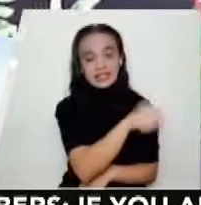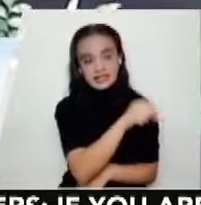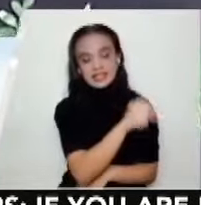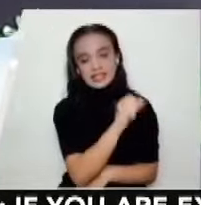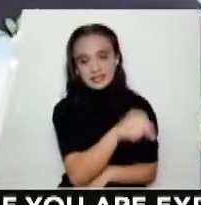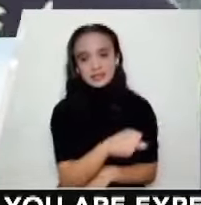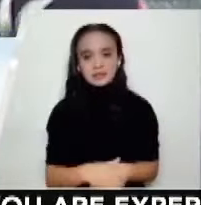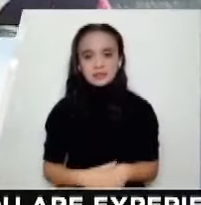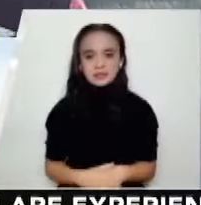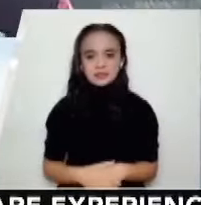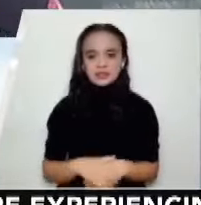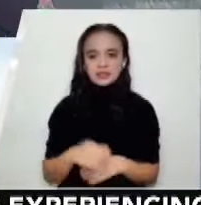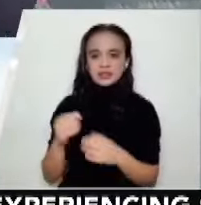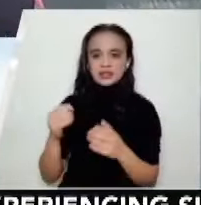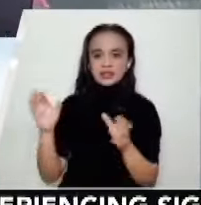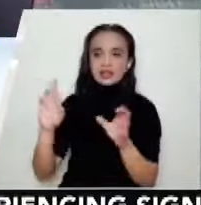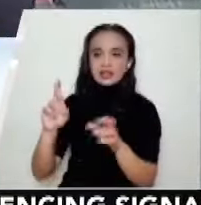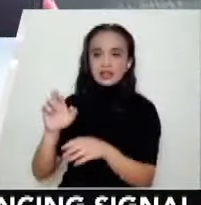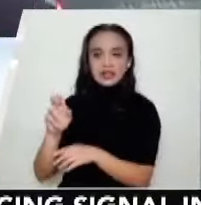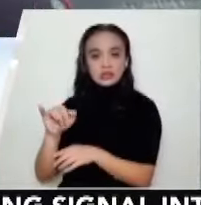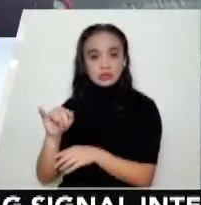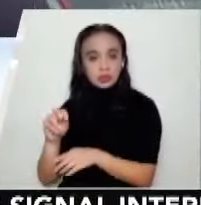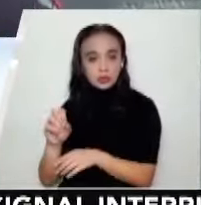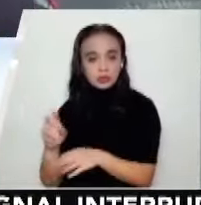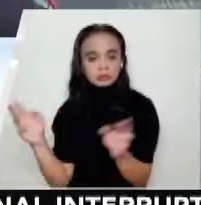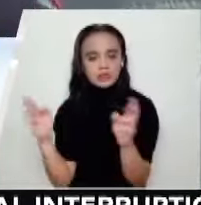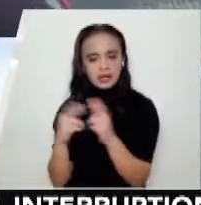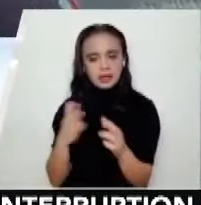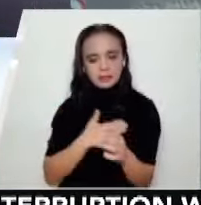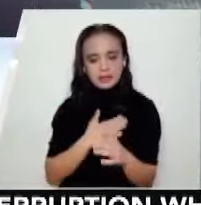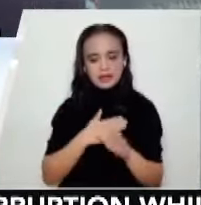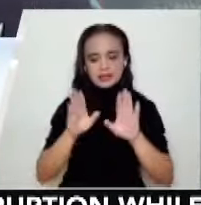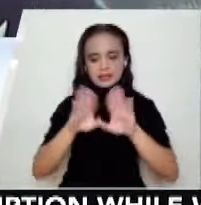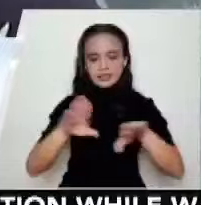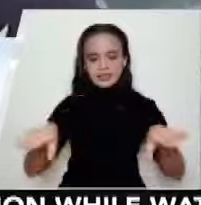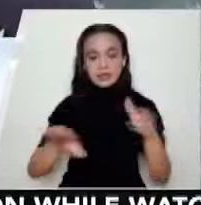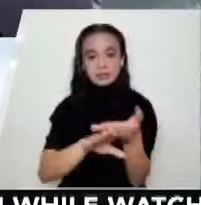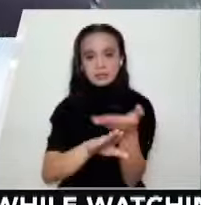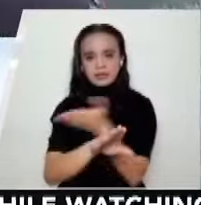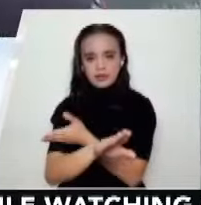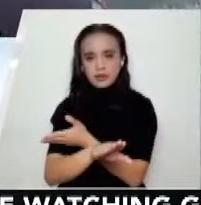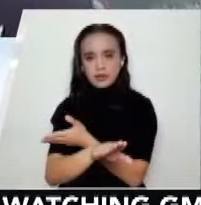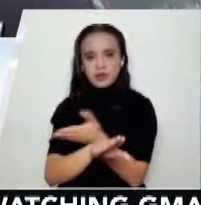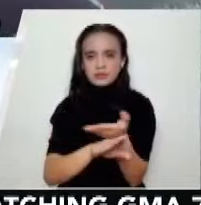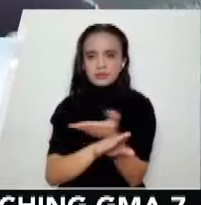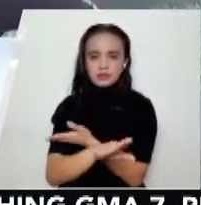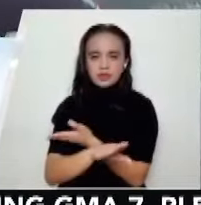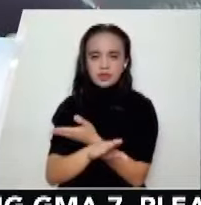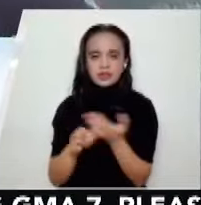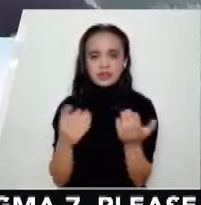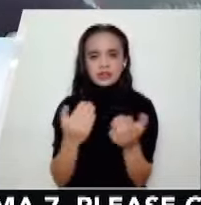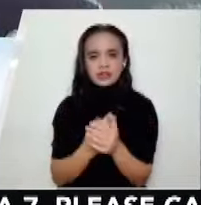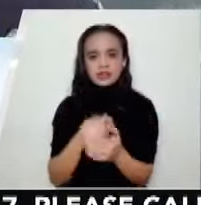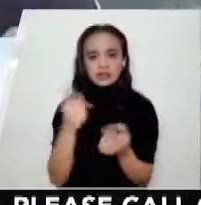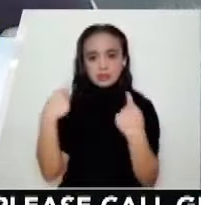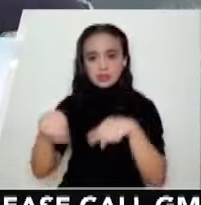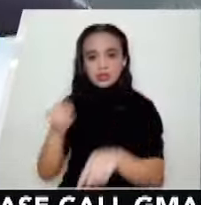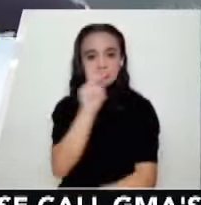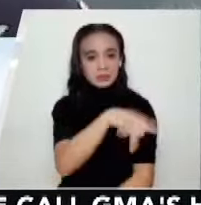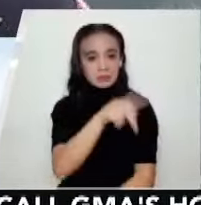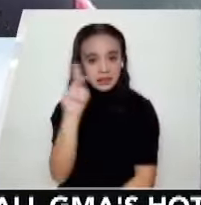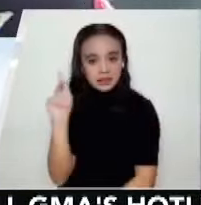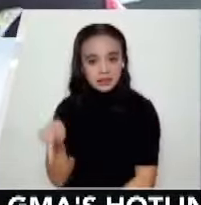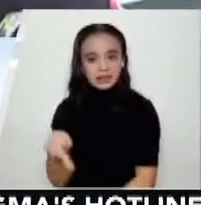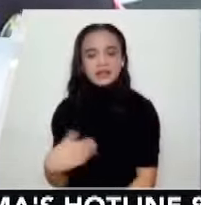Reunion din. Mga anak ko, bago sila pumunta ng Pampanga, pupunta